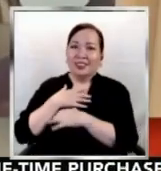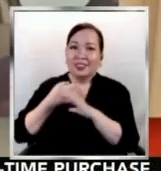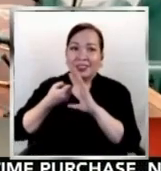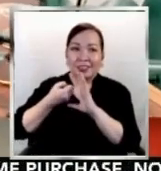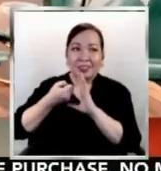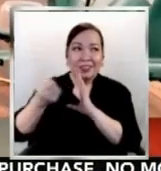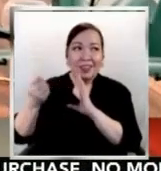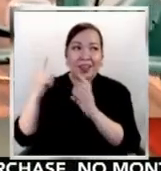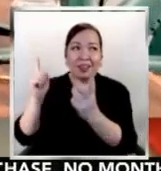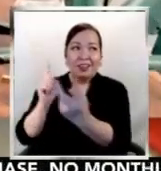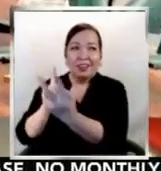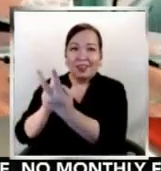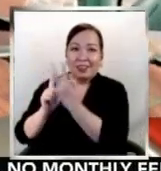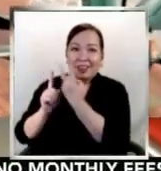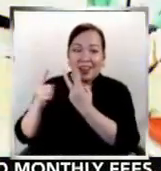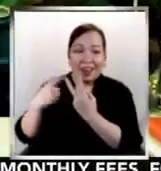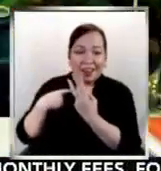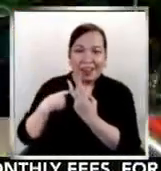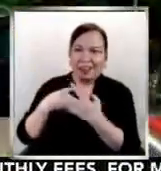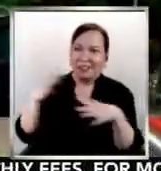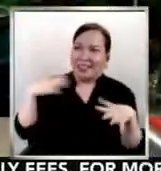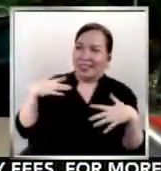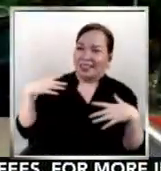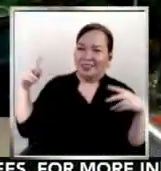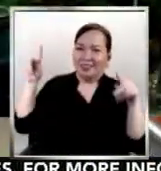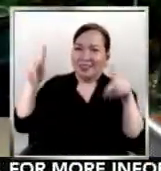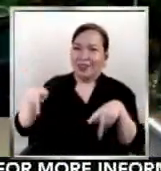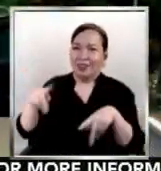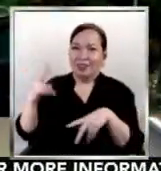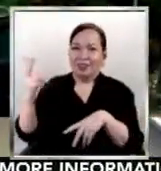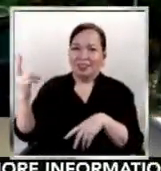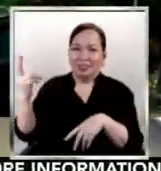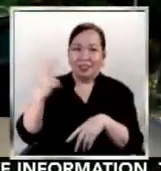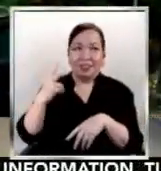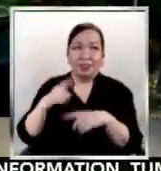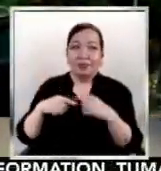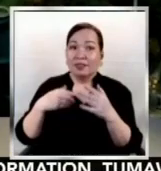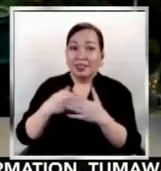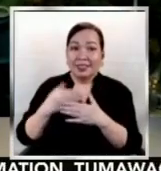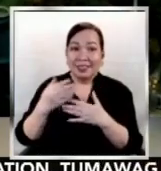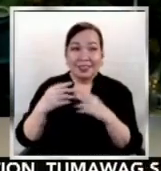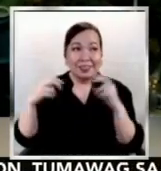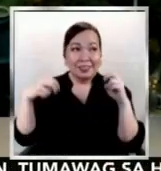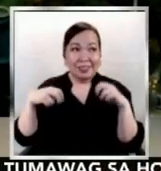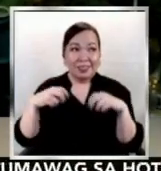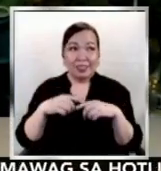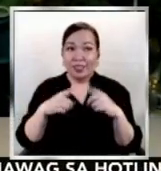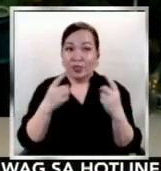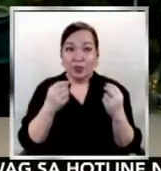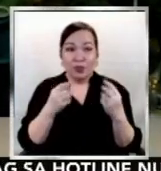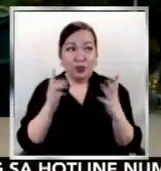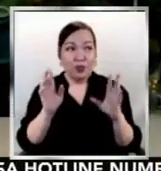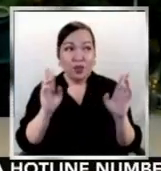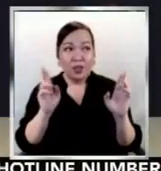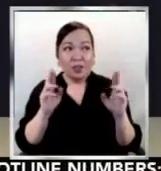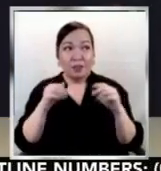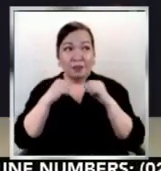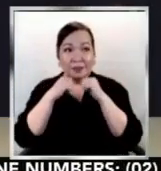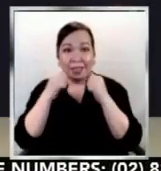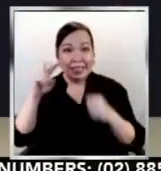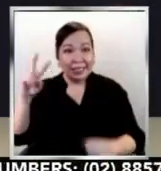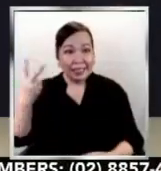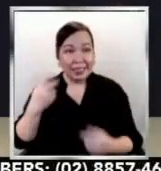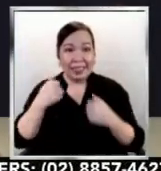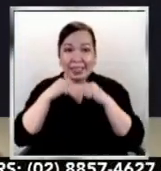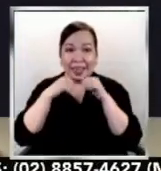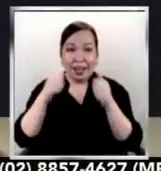tao pa lang magbubukas sa likod ganyan. But wait, ready na ba kayo sa big announcement number 2? Nangyari